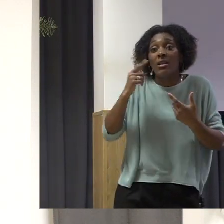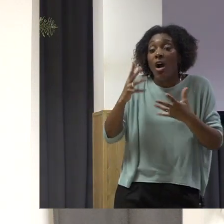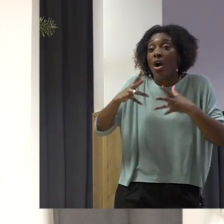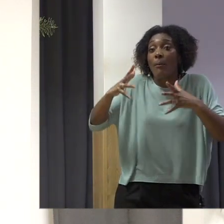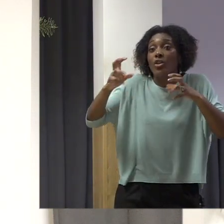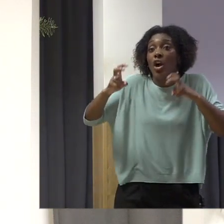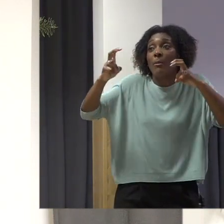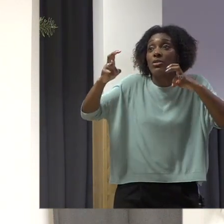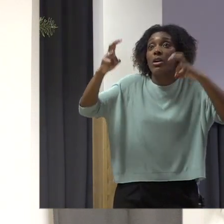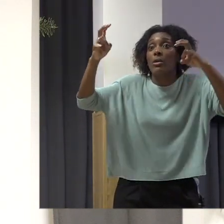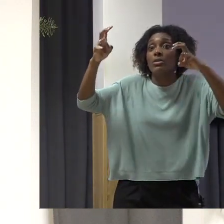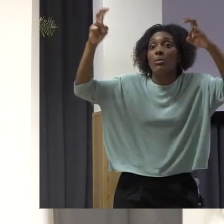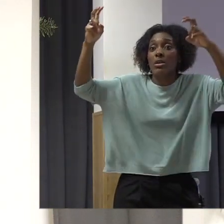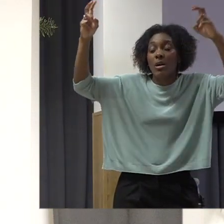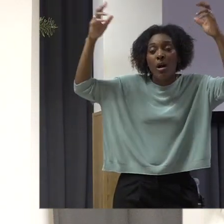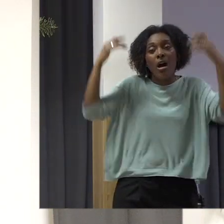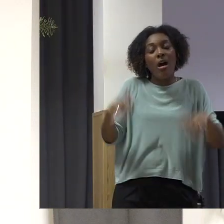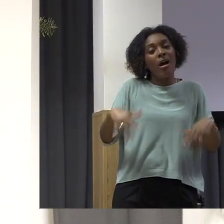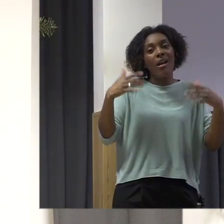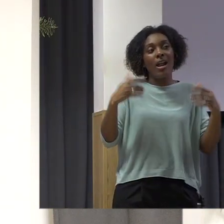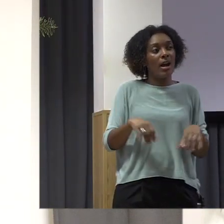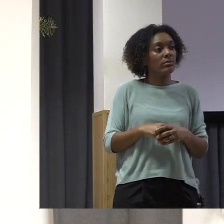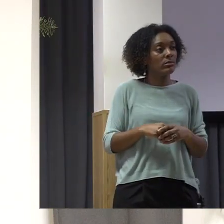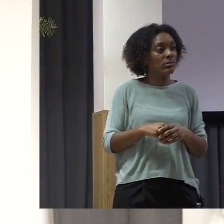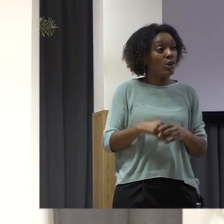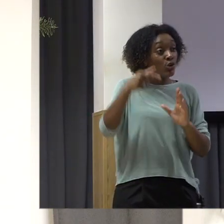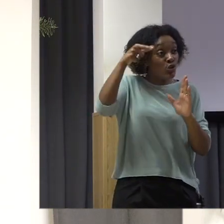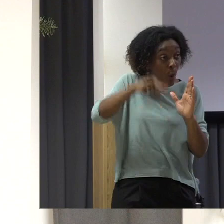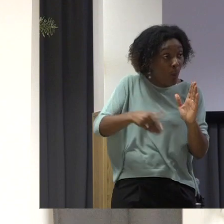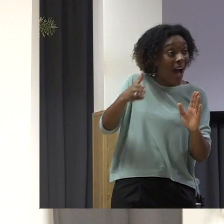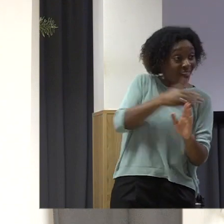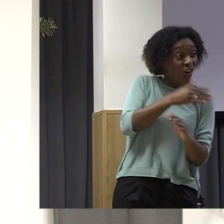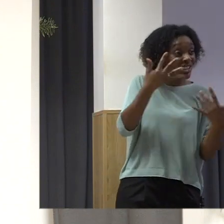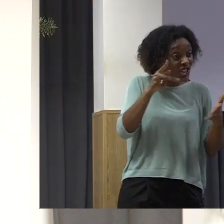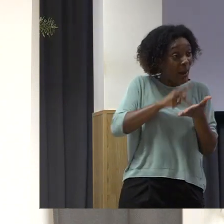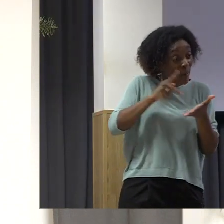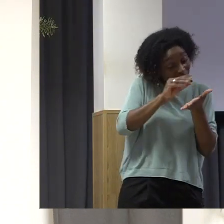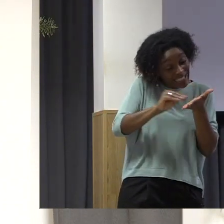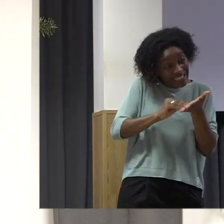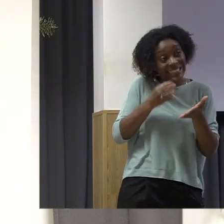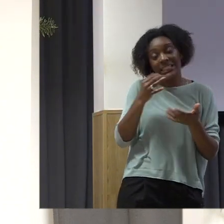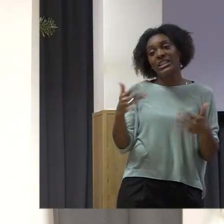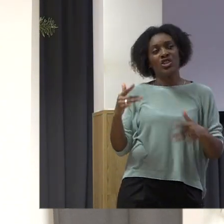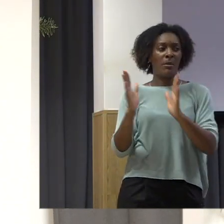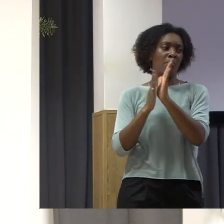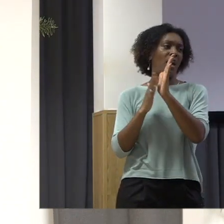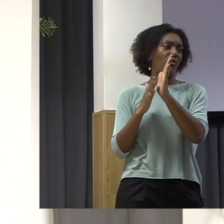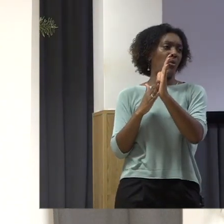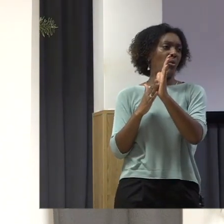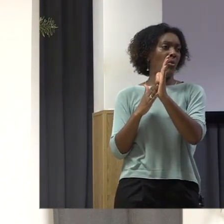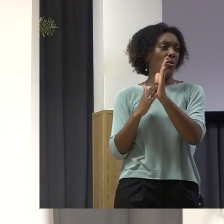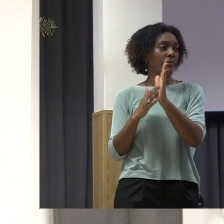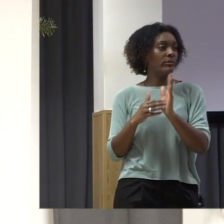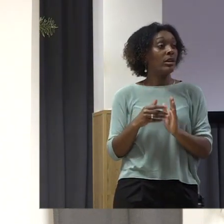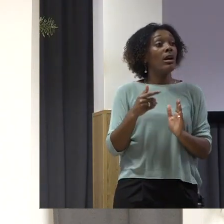C'est incroyable cela. Il y a quelques mois, ils étaient des modèles pour tous, des modèles par leur comportement, ils étaient